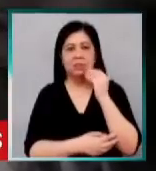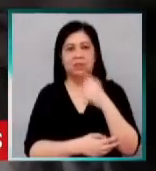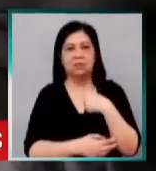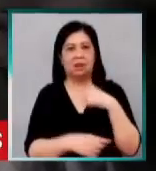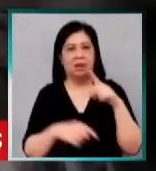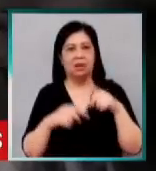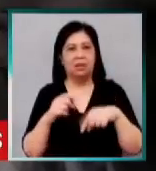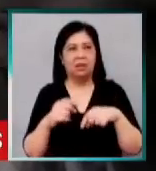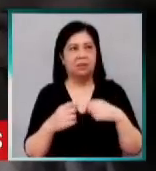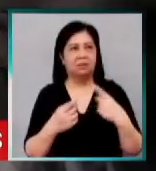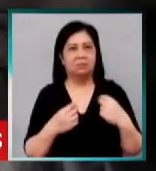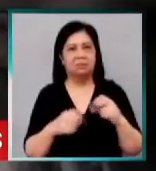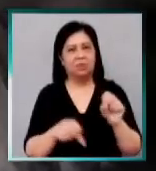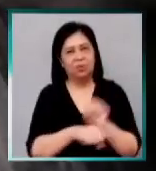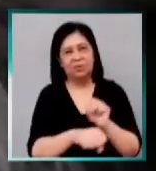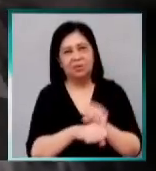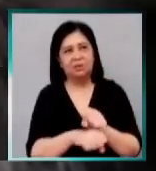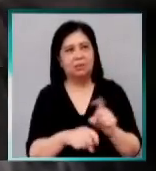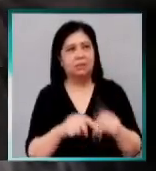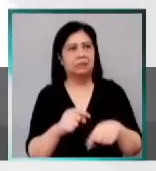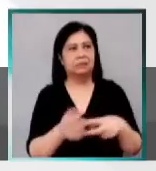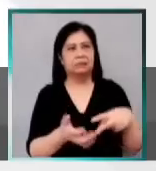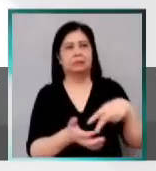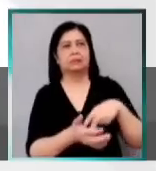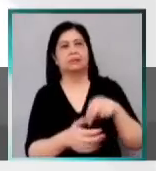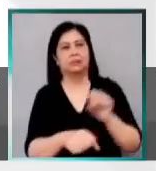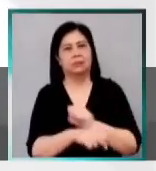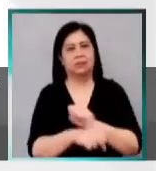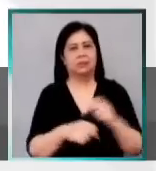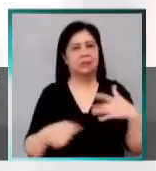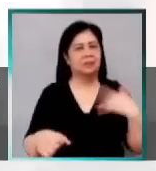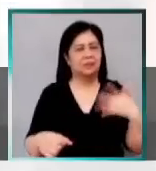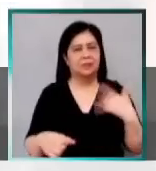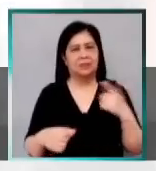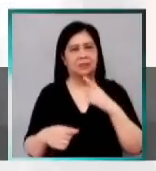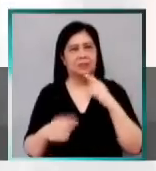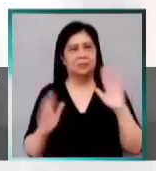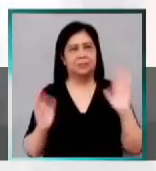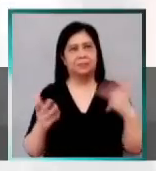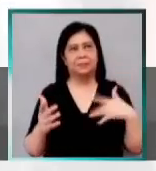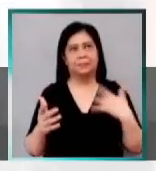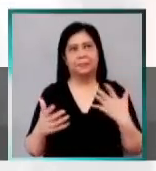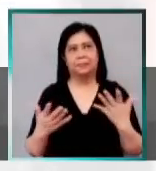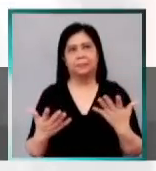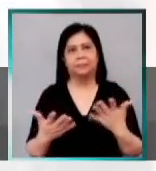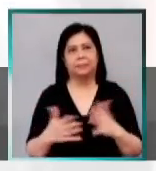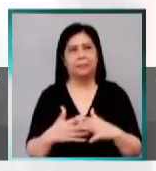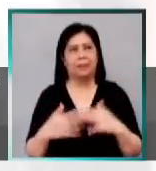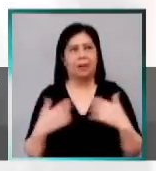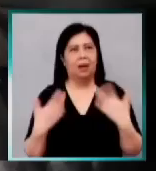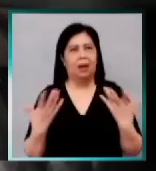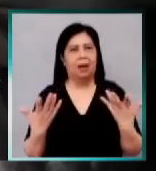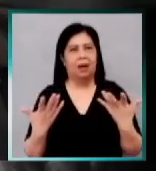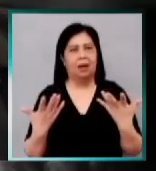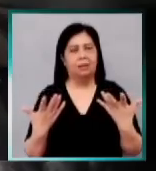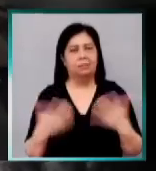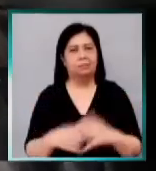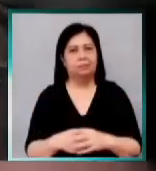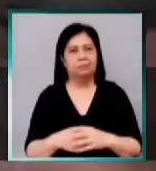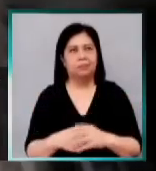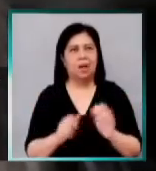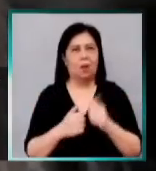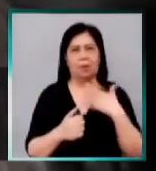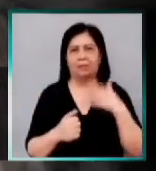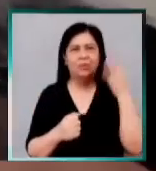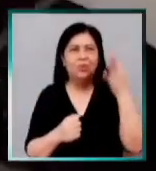makapag-function dahil nga yun yung feeling ko na parang paano na ako, paano yung future ko, ganyan, lalo